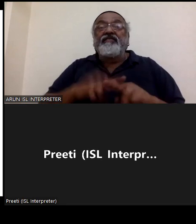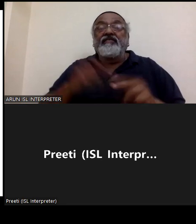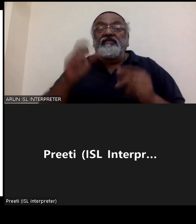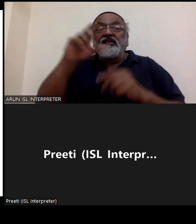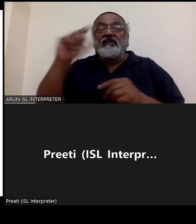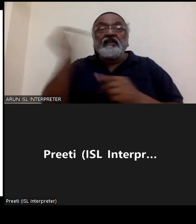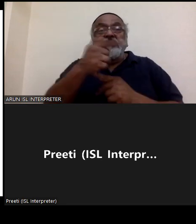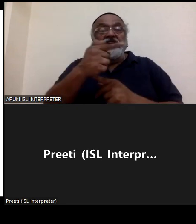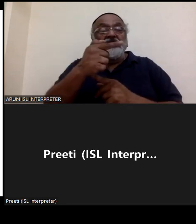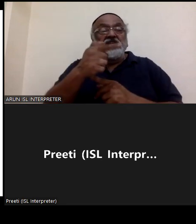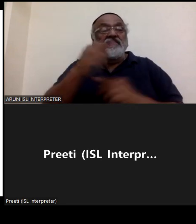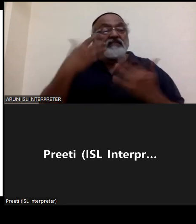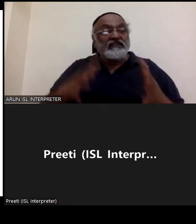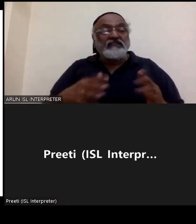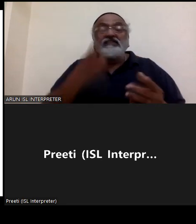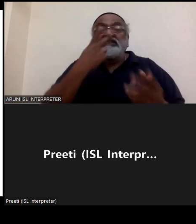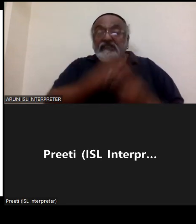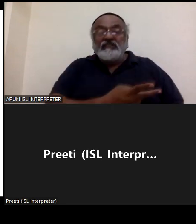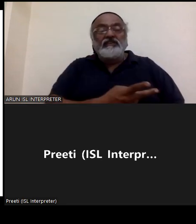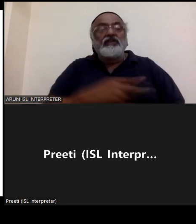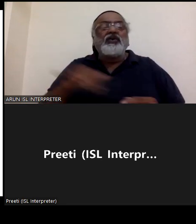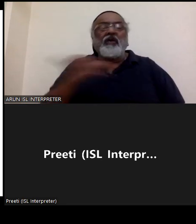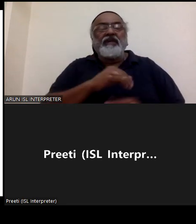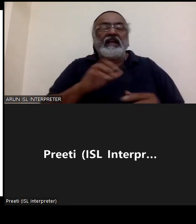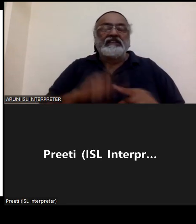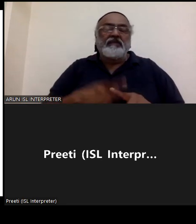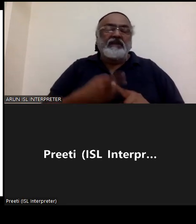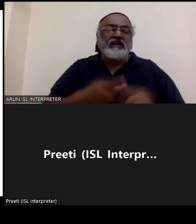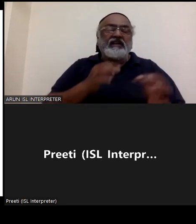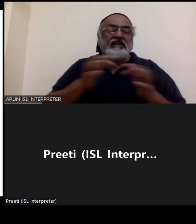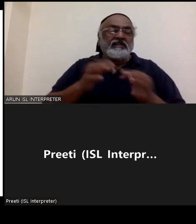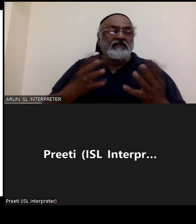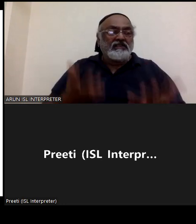प्रेजेंटेशन पोस्ट दिस सेशन. ठीक है, अब आ जाते हैं स्किल डेवलपमेंट स्कीम्स का.